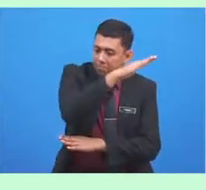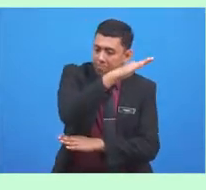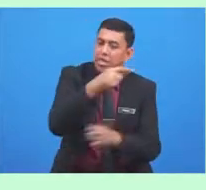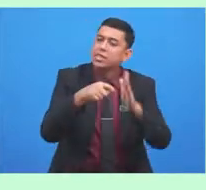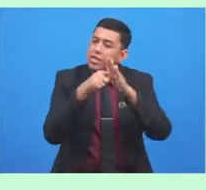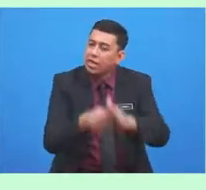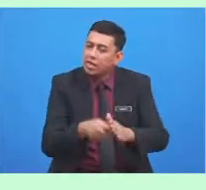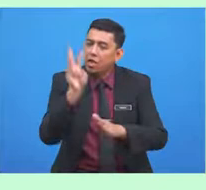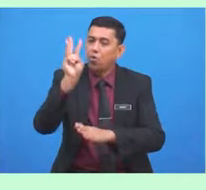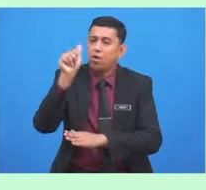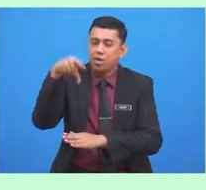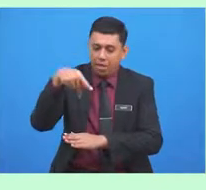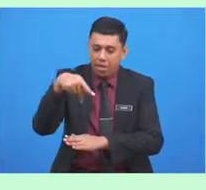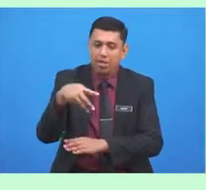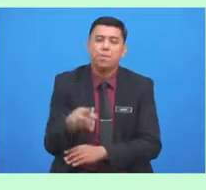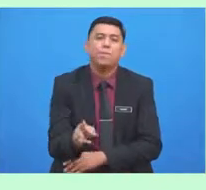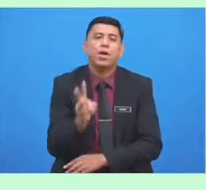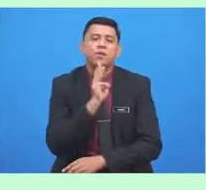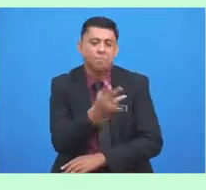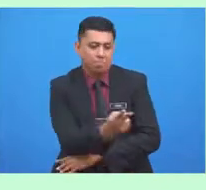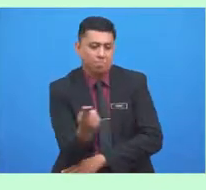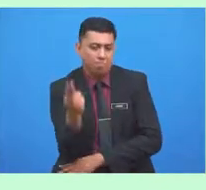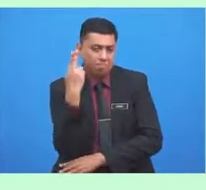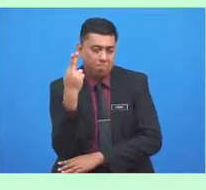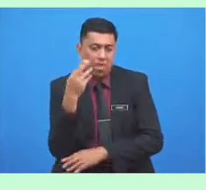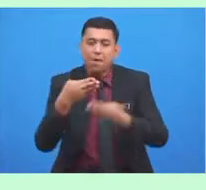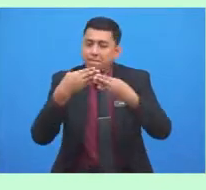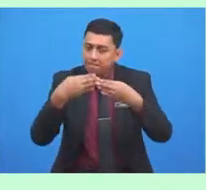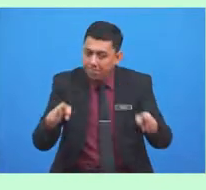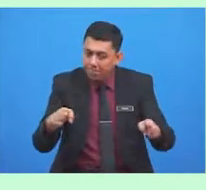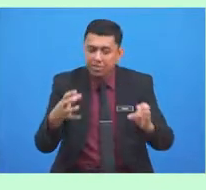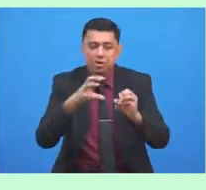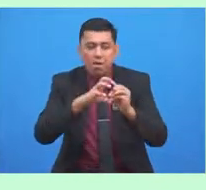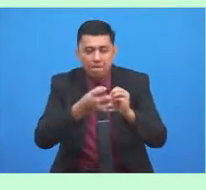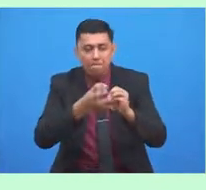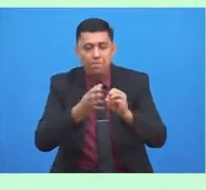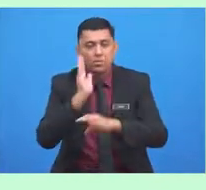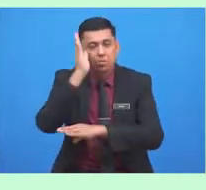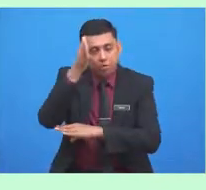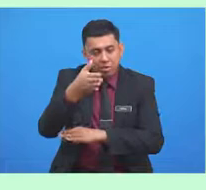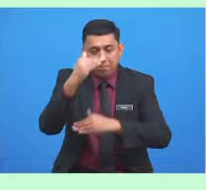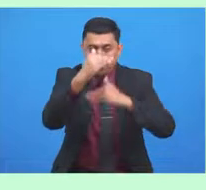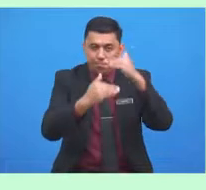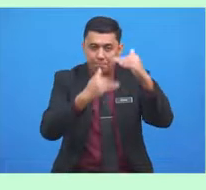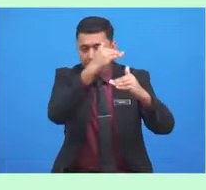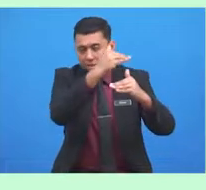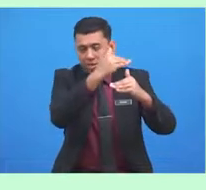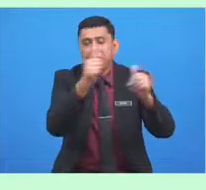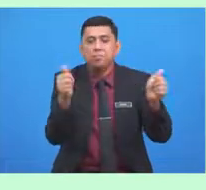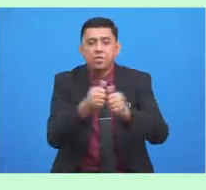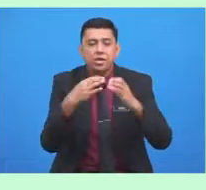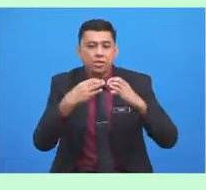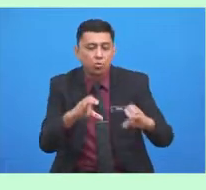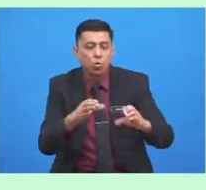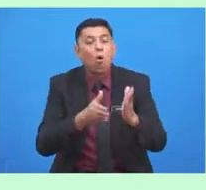wap air atau keupayaan air untuk terbebas ke atmosfera akan meningkat dengan cepat.